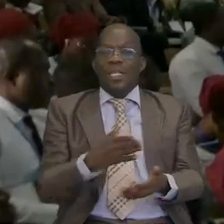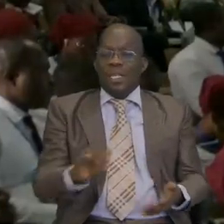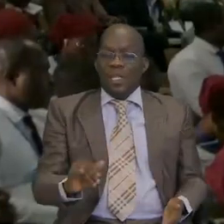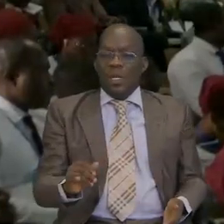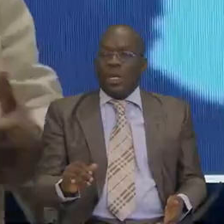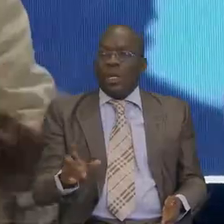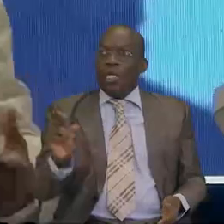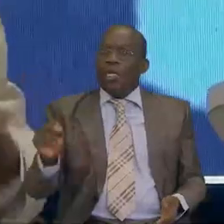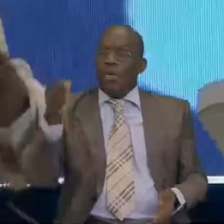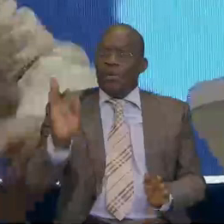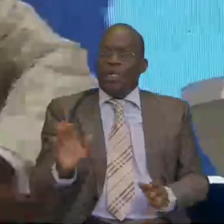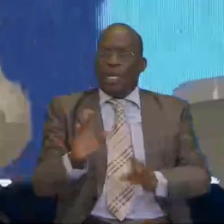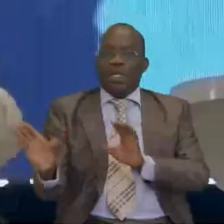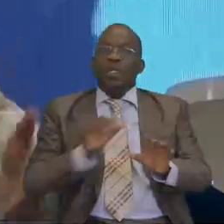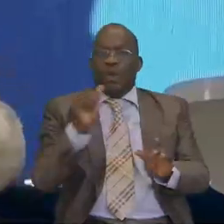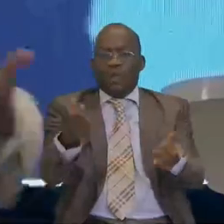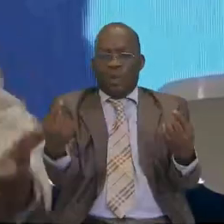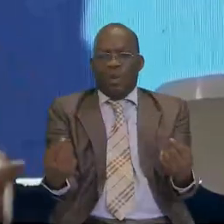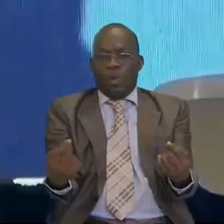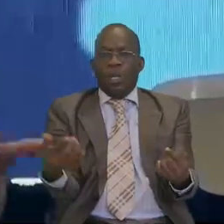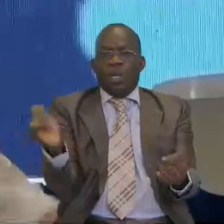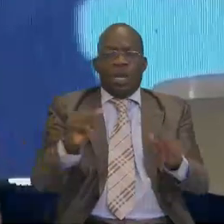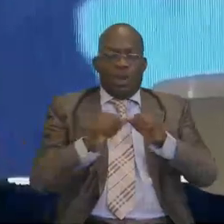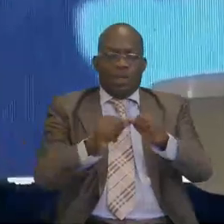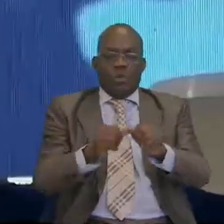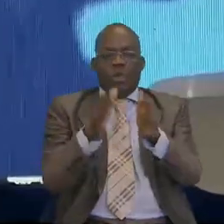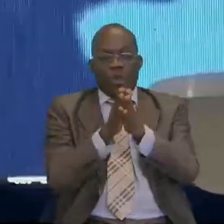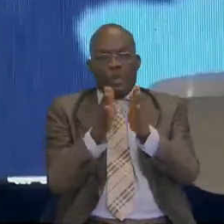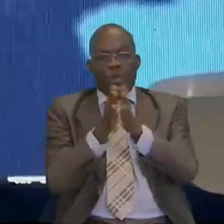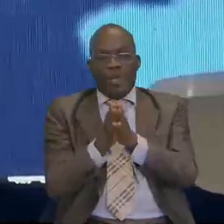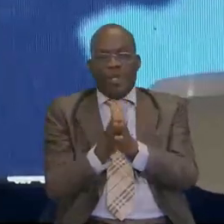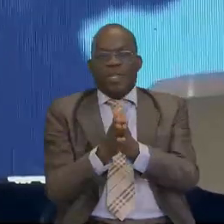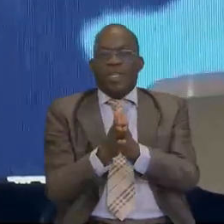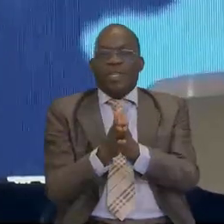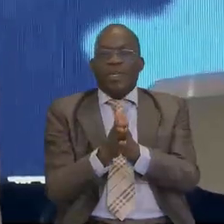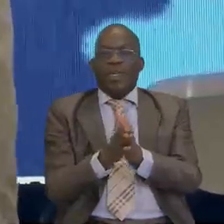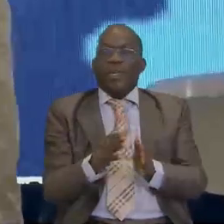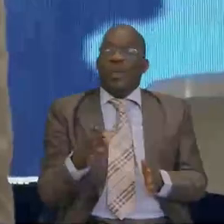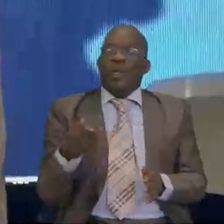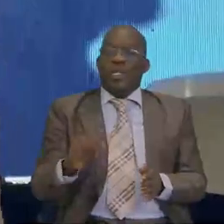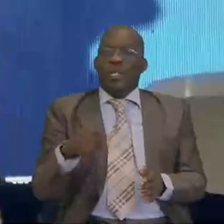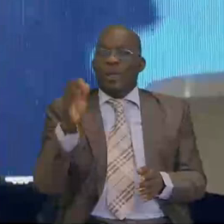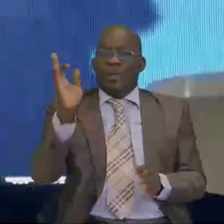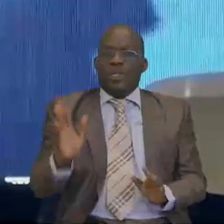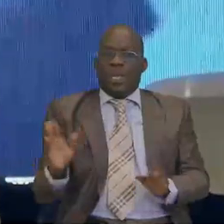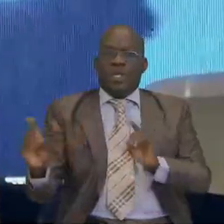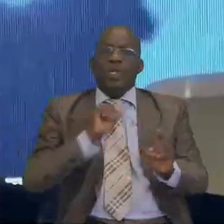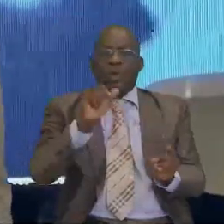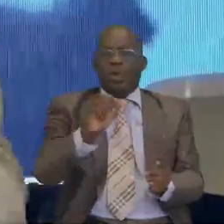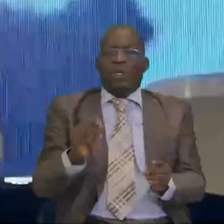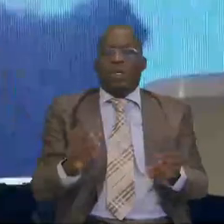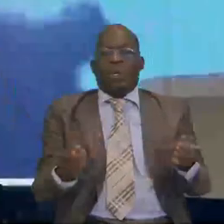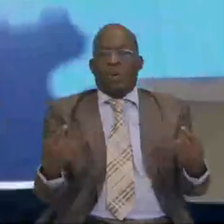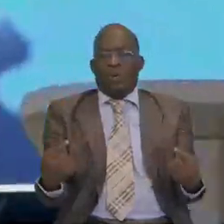venu. Ils ont continué, ils ont prié, prié, prié. Il n'est pas venu. Et j'étais assis